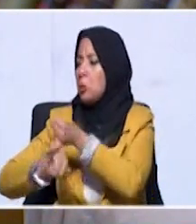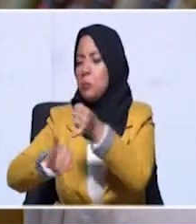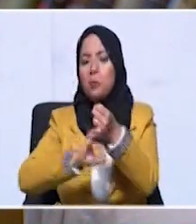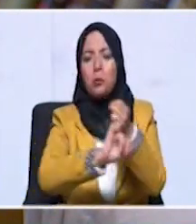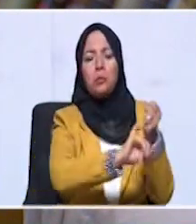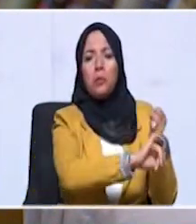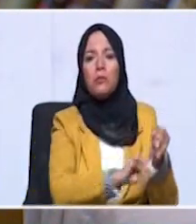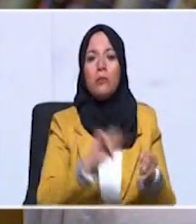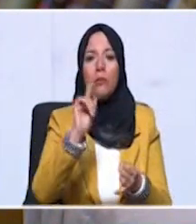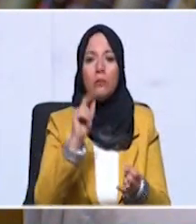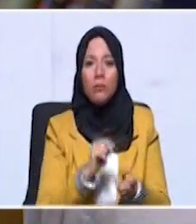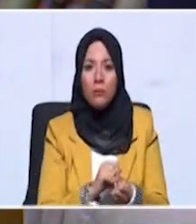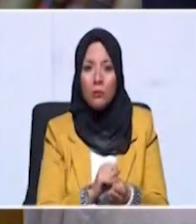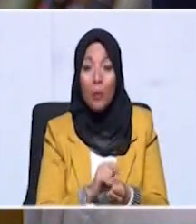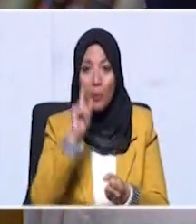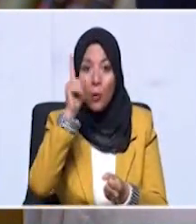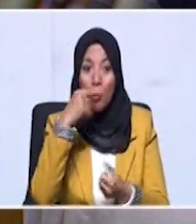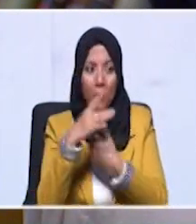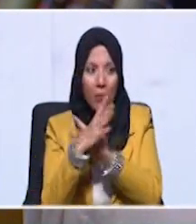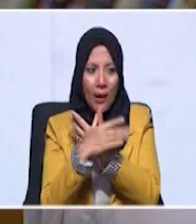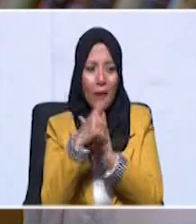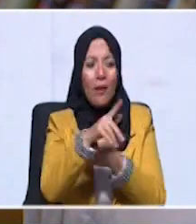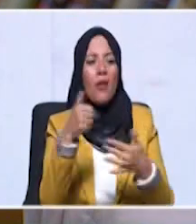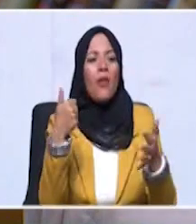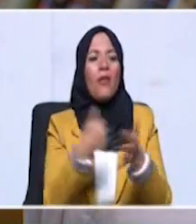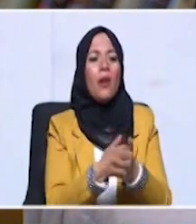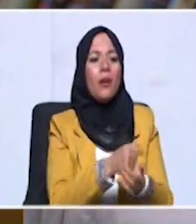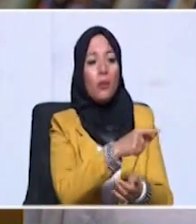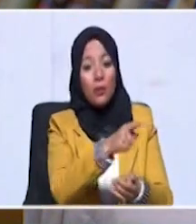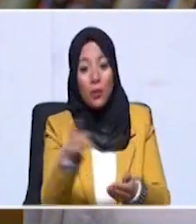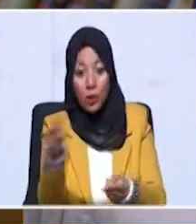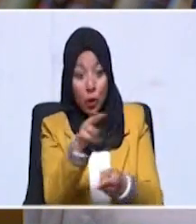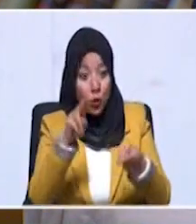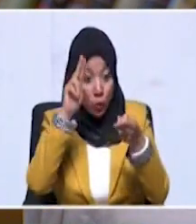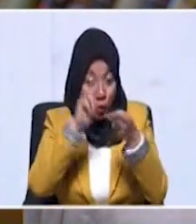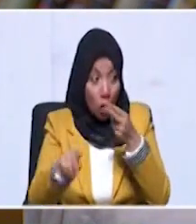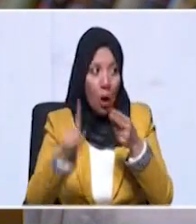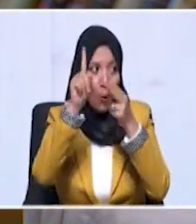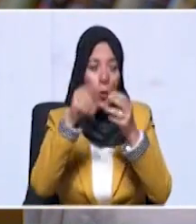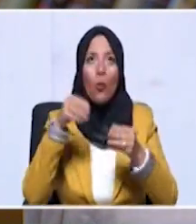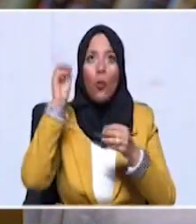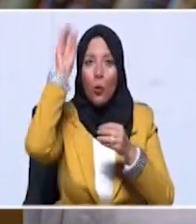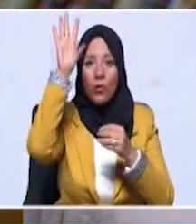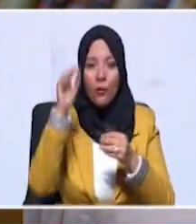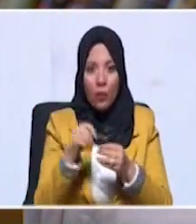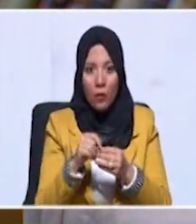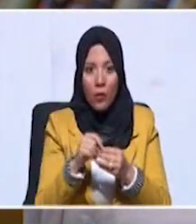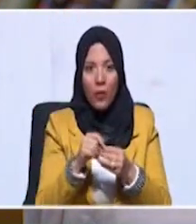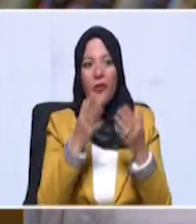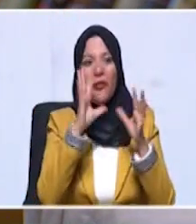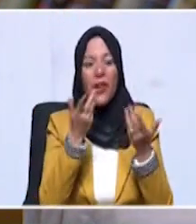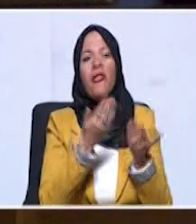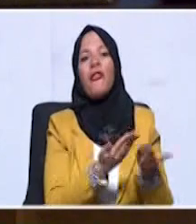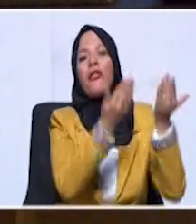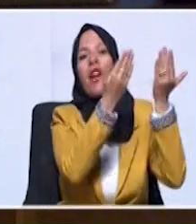وضغينة ربنا يقول للملائكه اخروا هذين حتى يصطلحا لا خليهم بقى لما يصطلحوا بقى يبقى يدخلوا في زمره